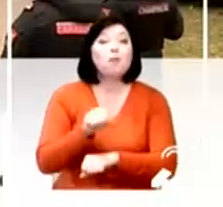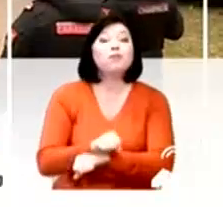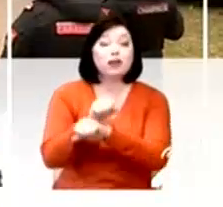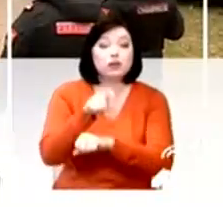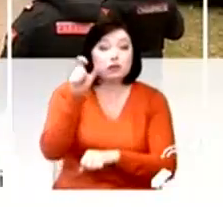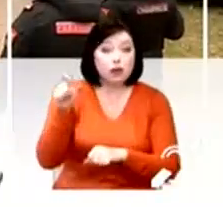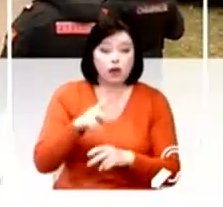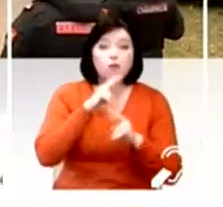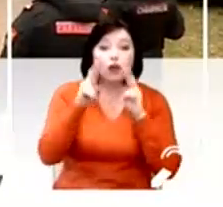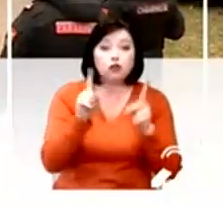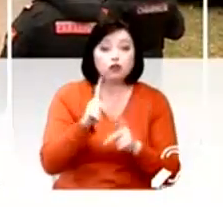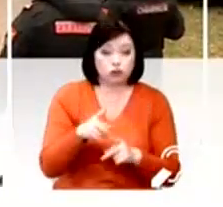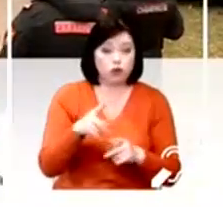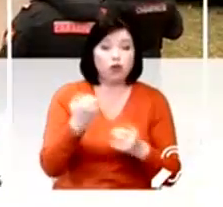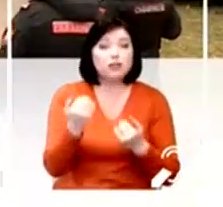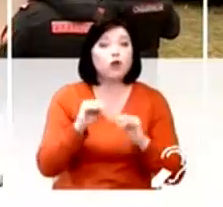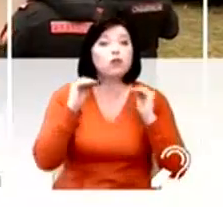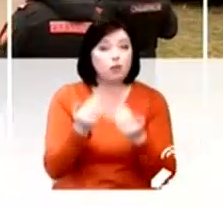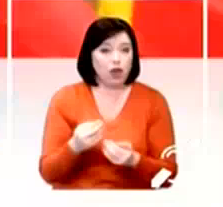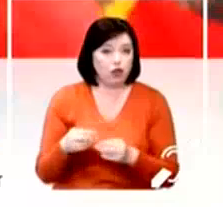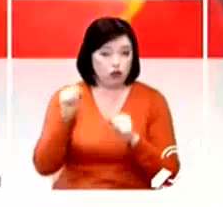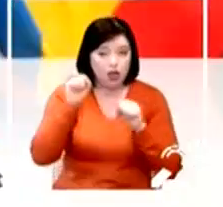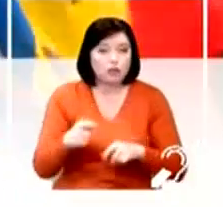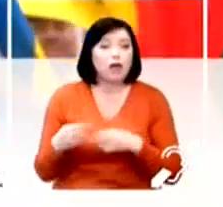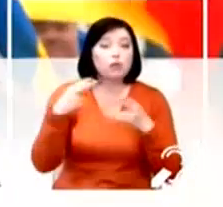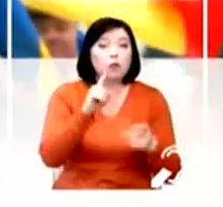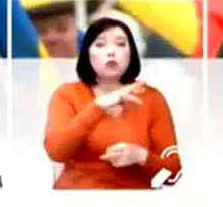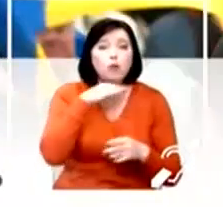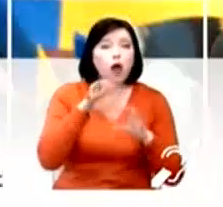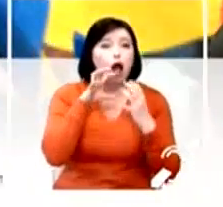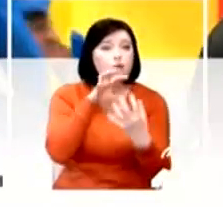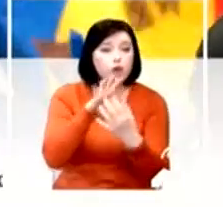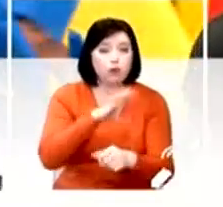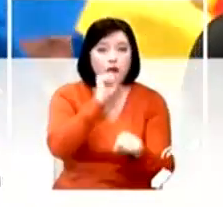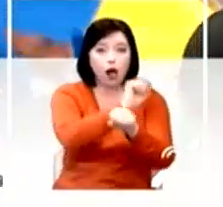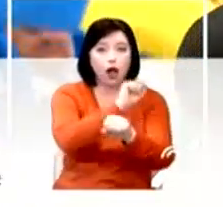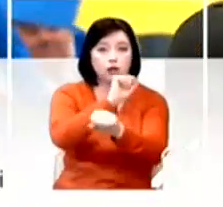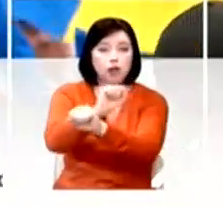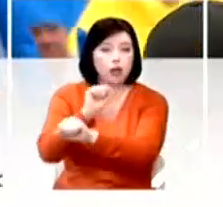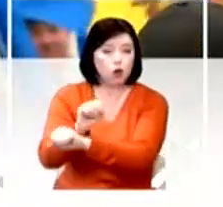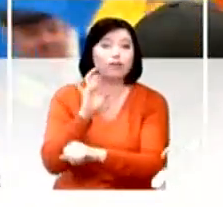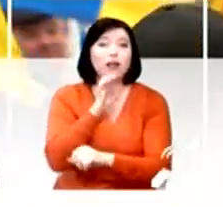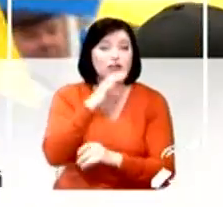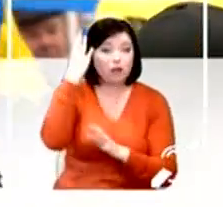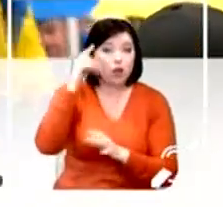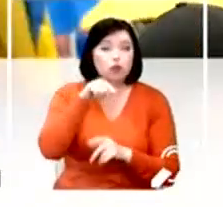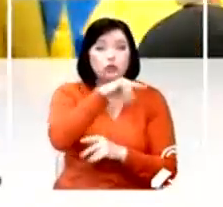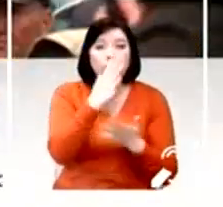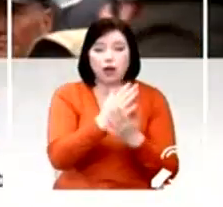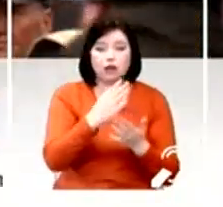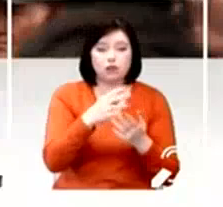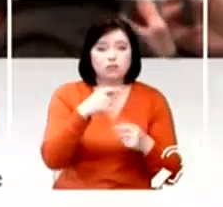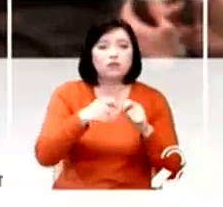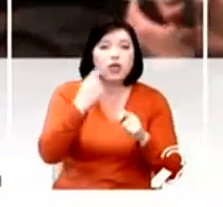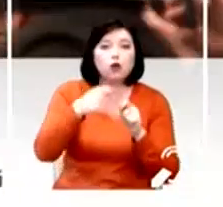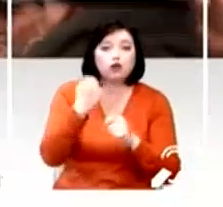Protestatarii s-au plâns că au ajuns azi într-un număr mic la Chișinău după ce mai multe autobuze au fost oprite în nordul țării din cauza unor nereguli